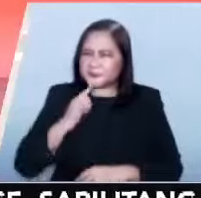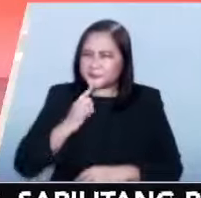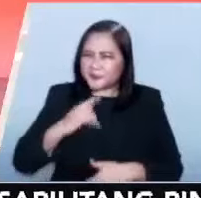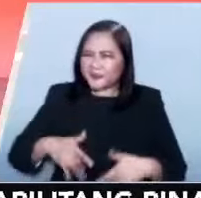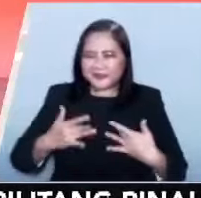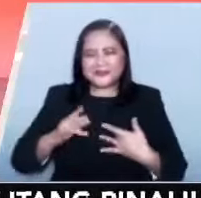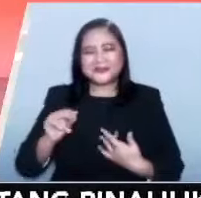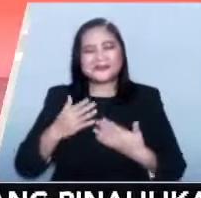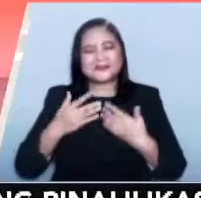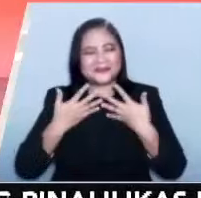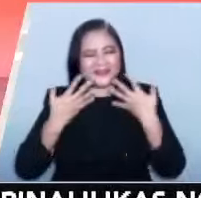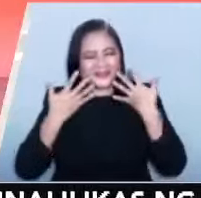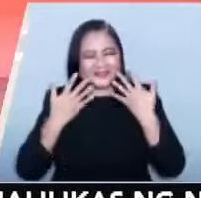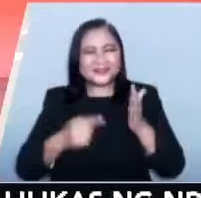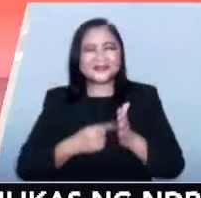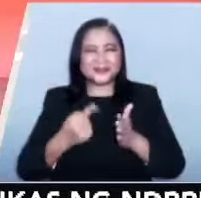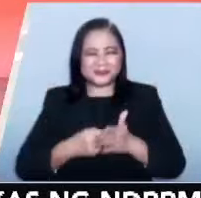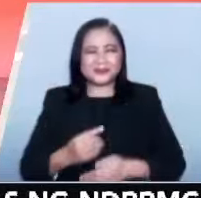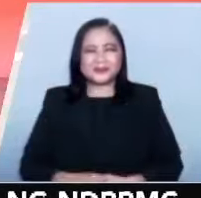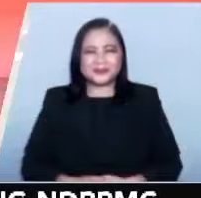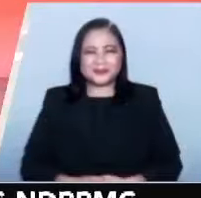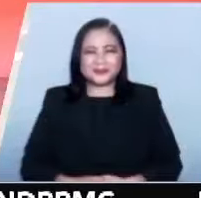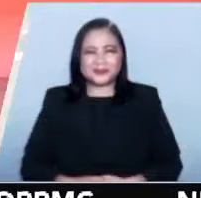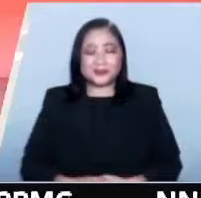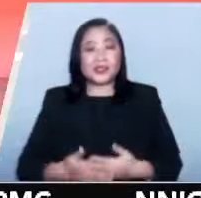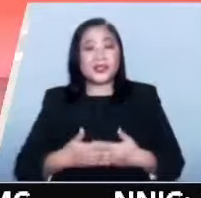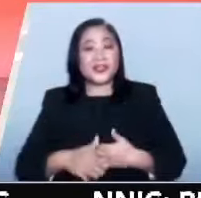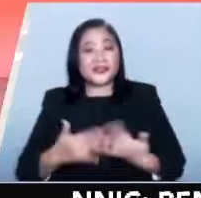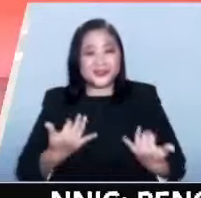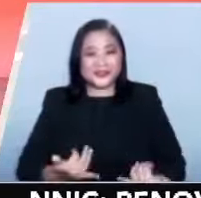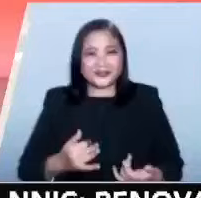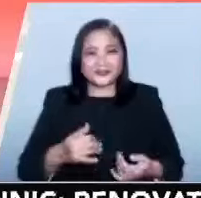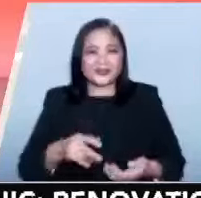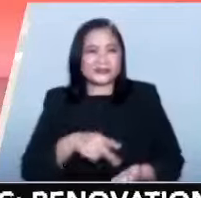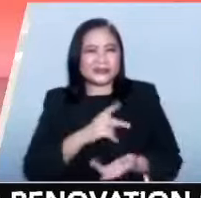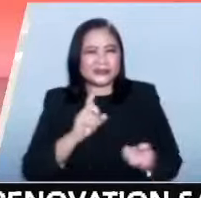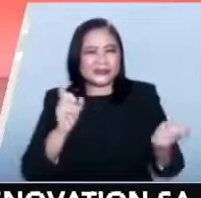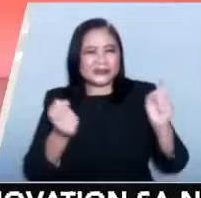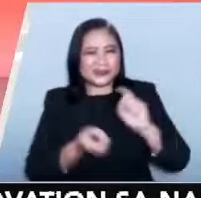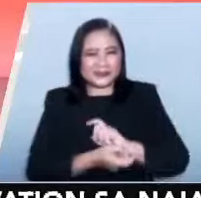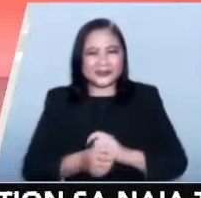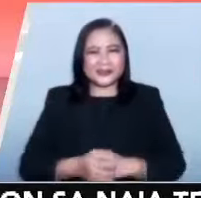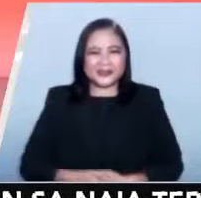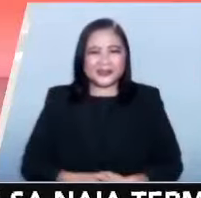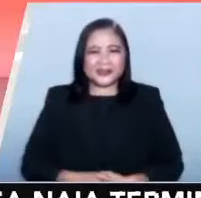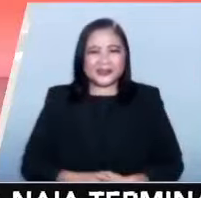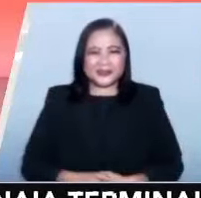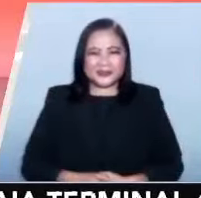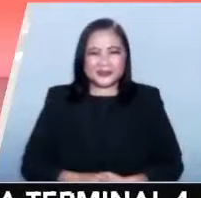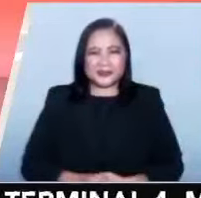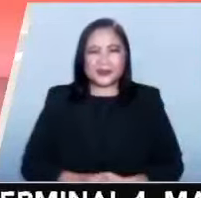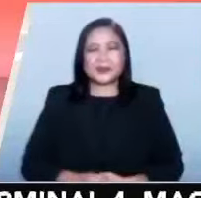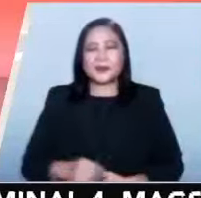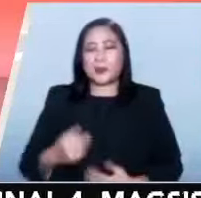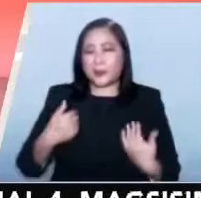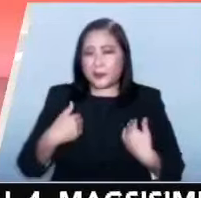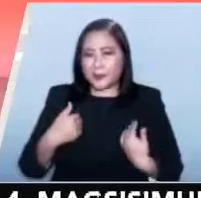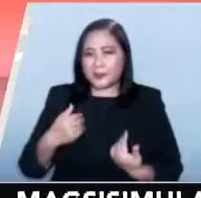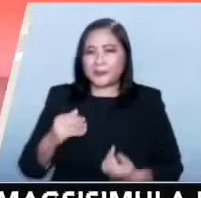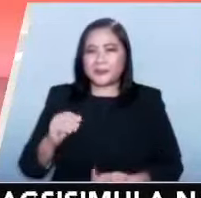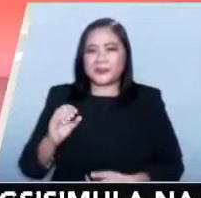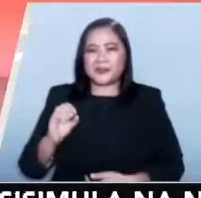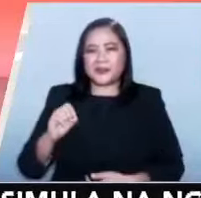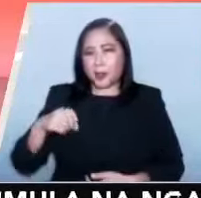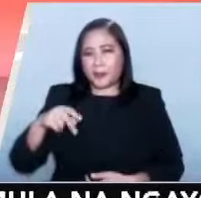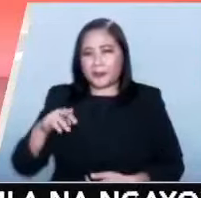Eto naman, after ng bonggang disco transformation sa Opulence Ball, may chika ang pambansang Mima at Balota star,